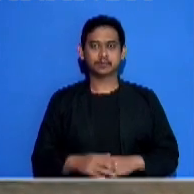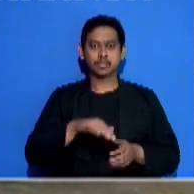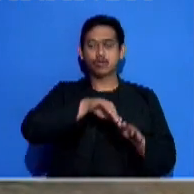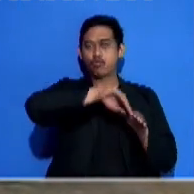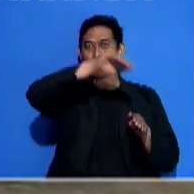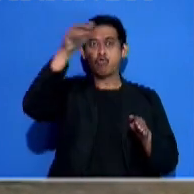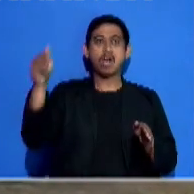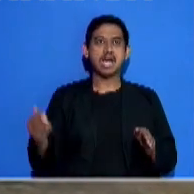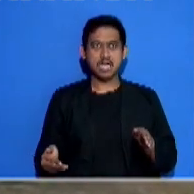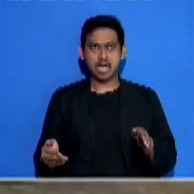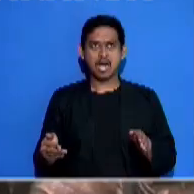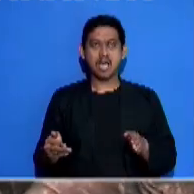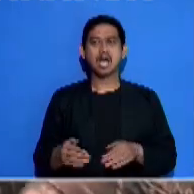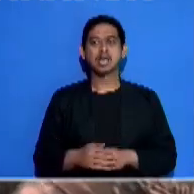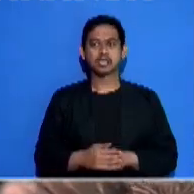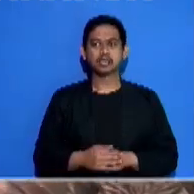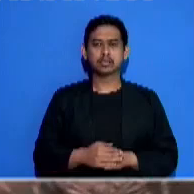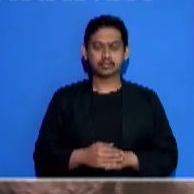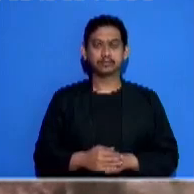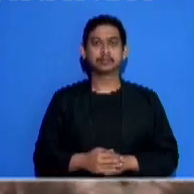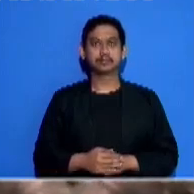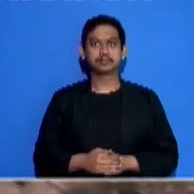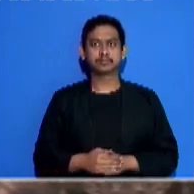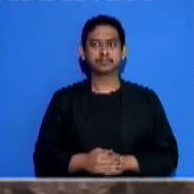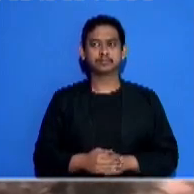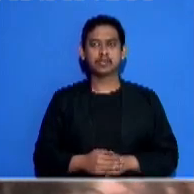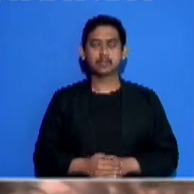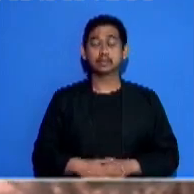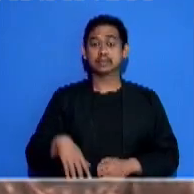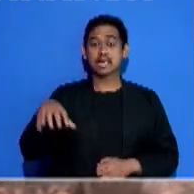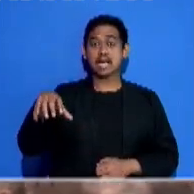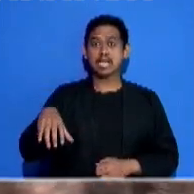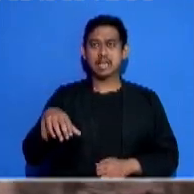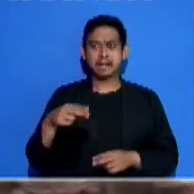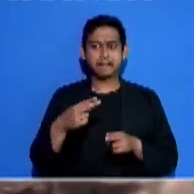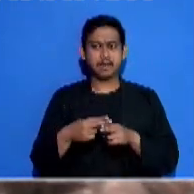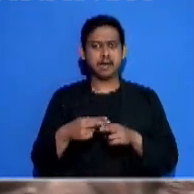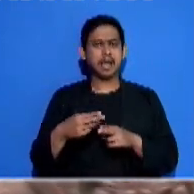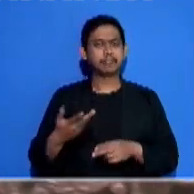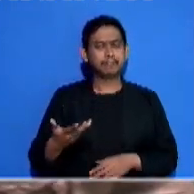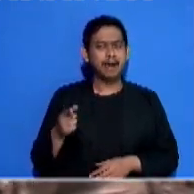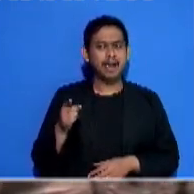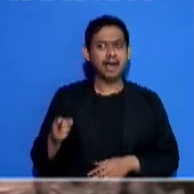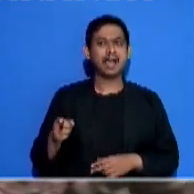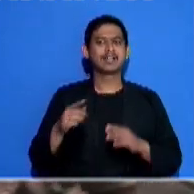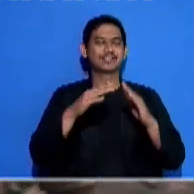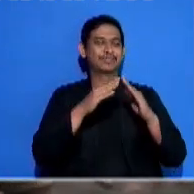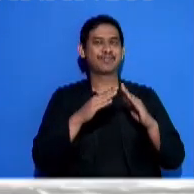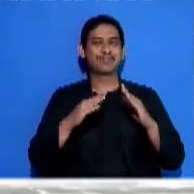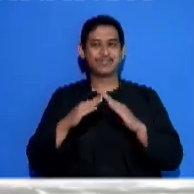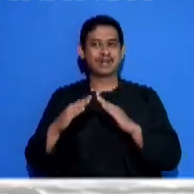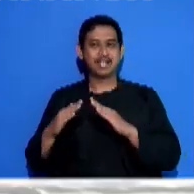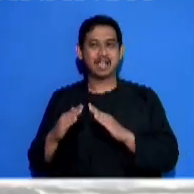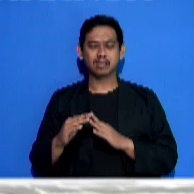Objek wisata Gua Kiskendo dumunung ing paraden menoreh ingkang papanipun edum eyum lan tebih saking ramening kitha. Ewas